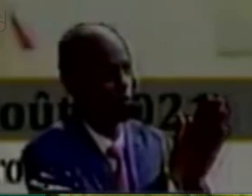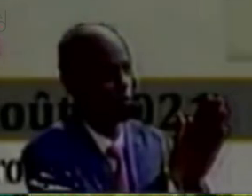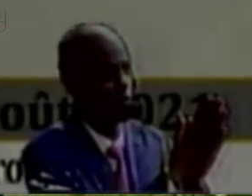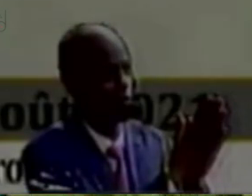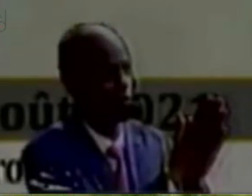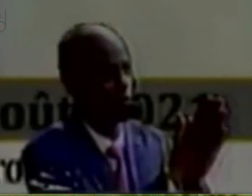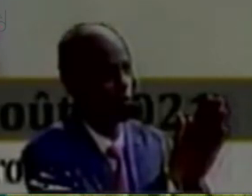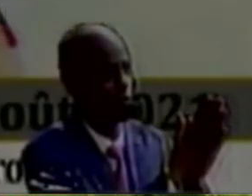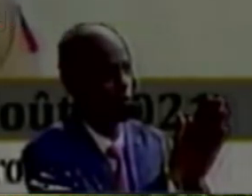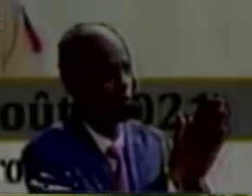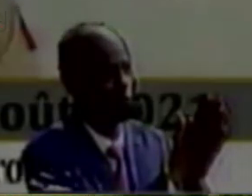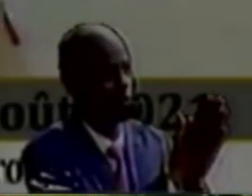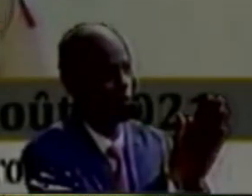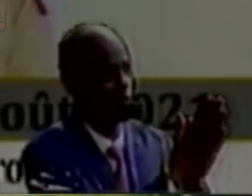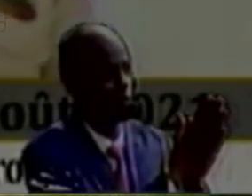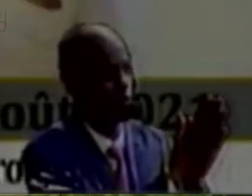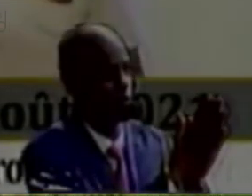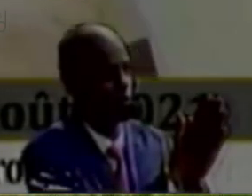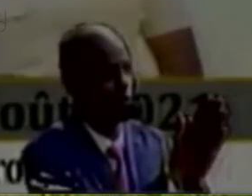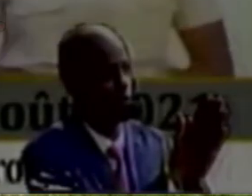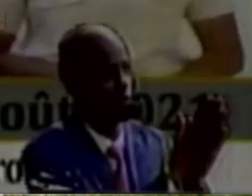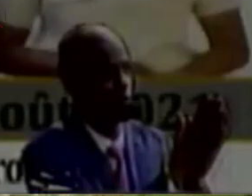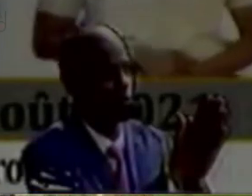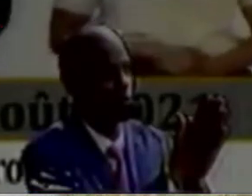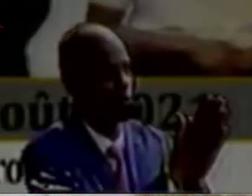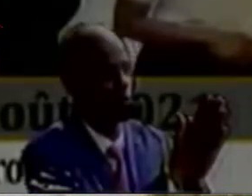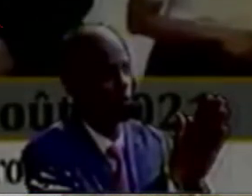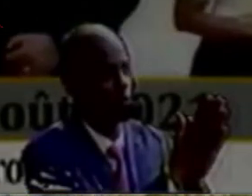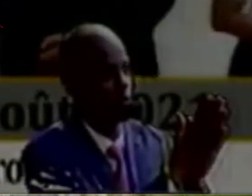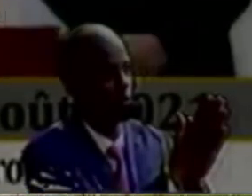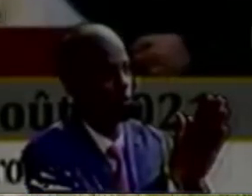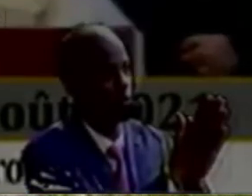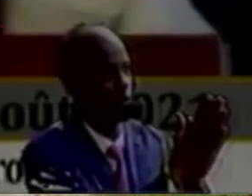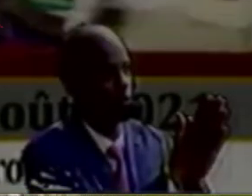Nous gagnons commissaire divisionnaire Jacques Joël Orival.